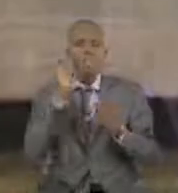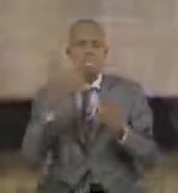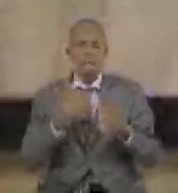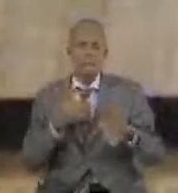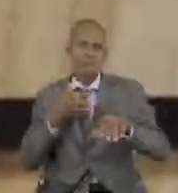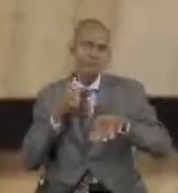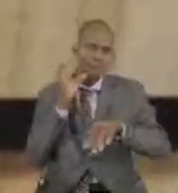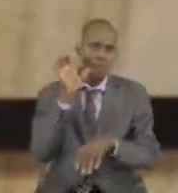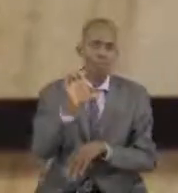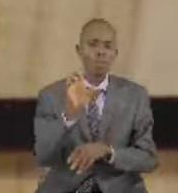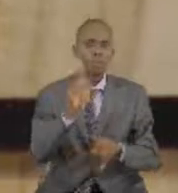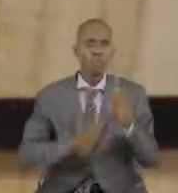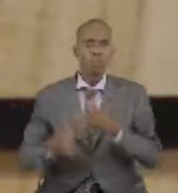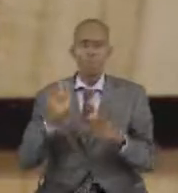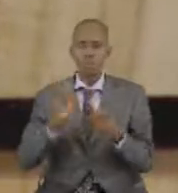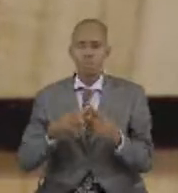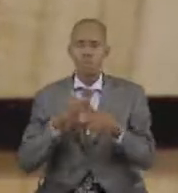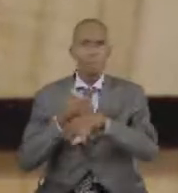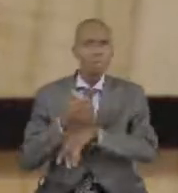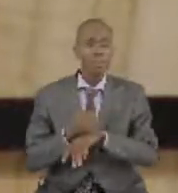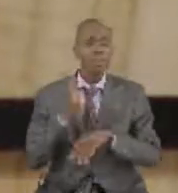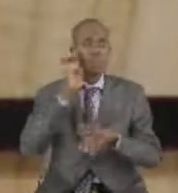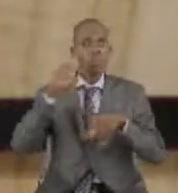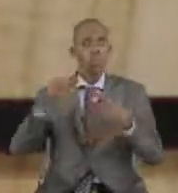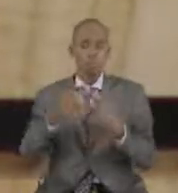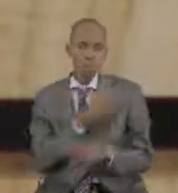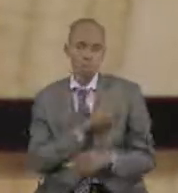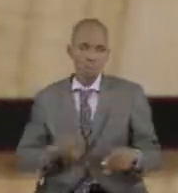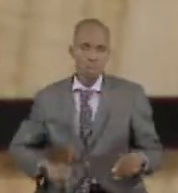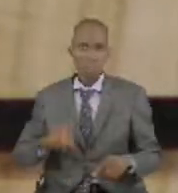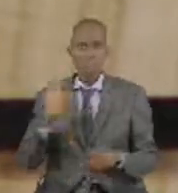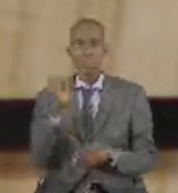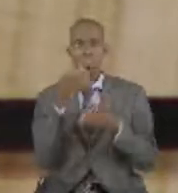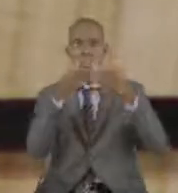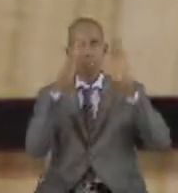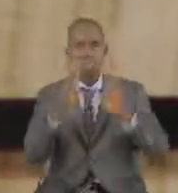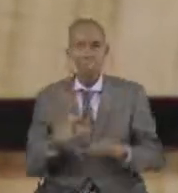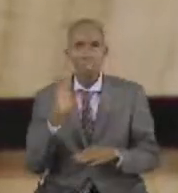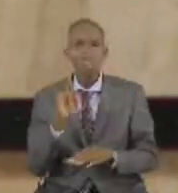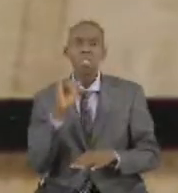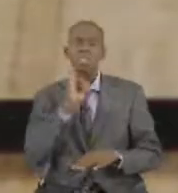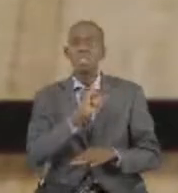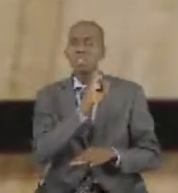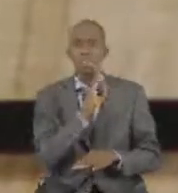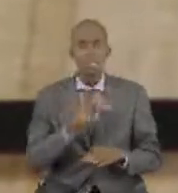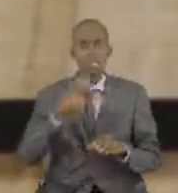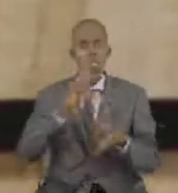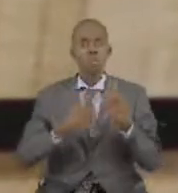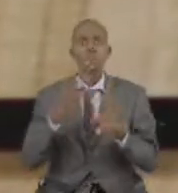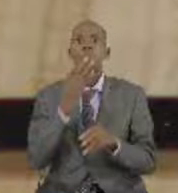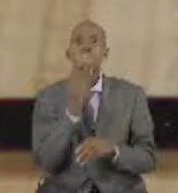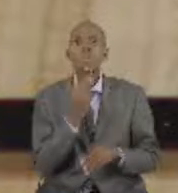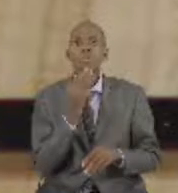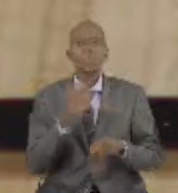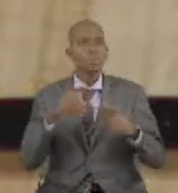pour arrêter ceux qui tuaient, maintenant, il repart vers ces personnes, vers les dirigeants, vers les Israélites, vers les Juifs, vers les